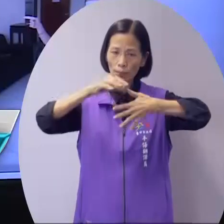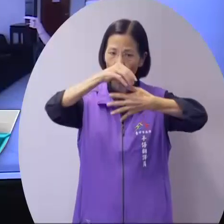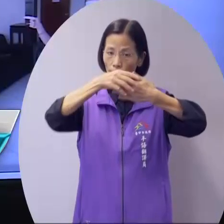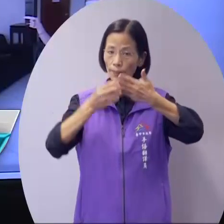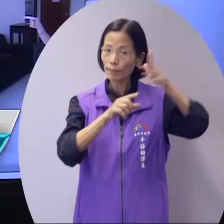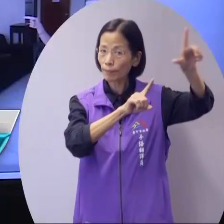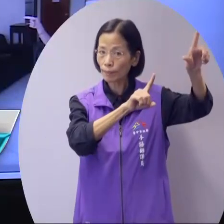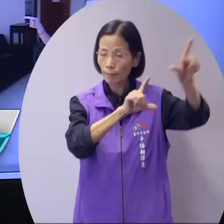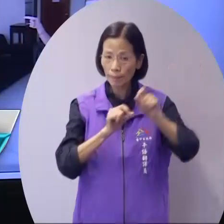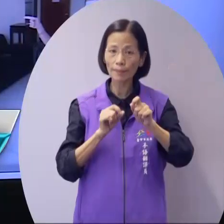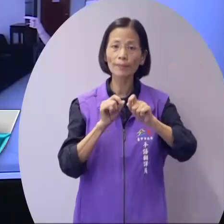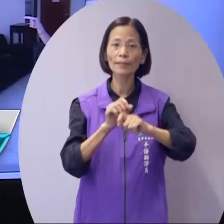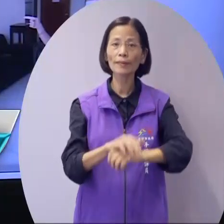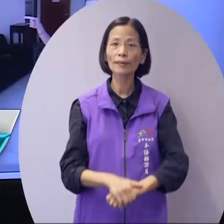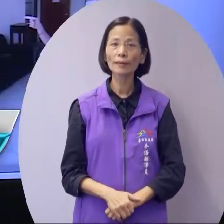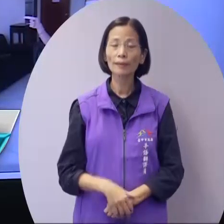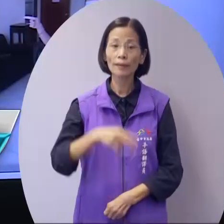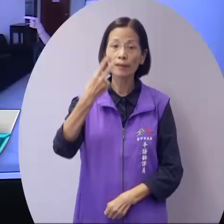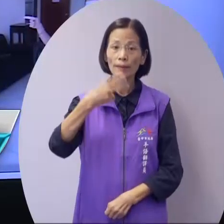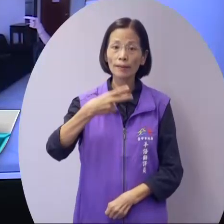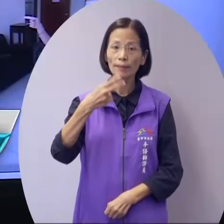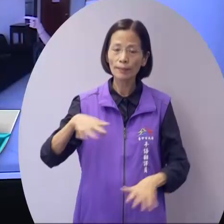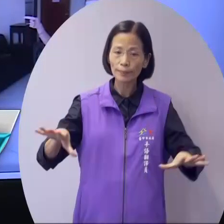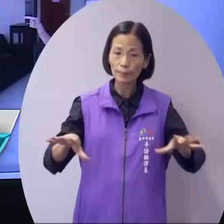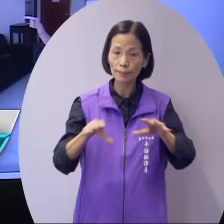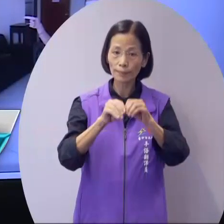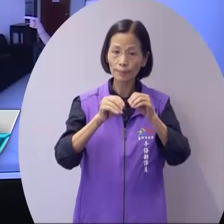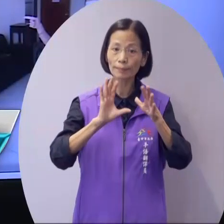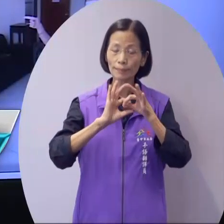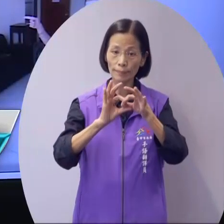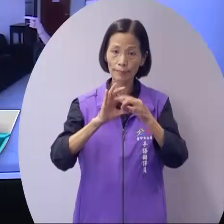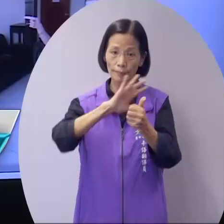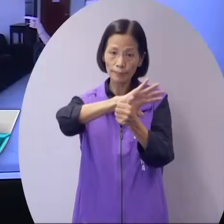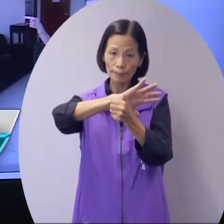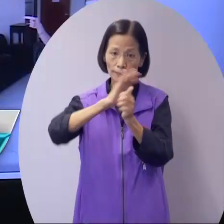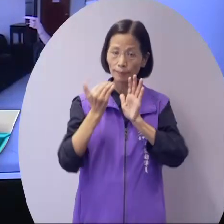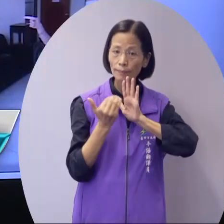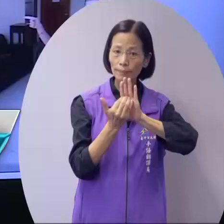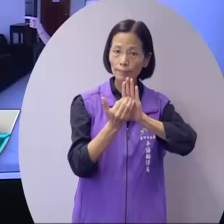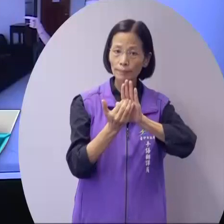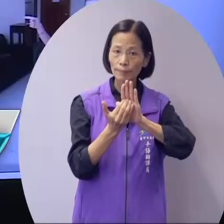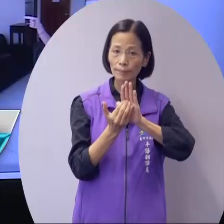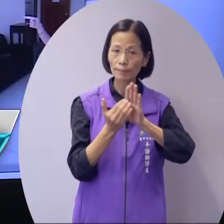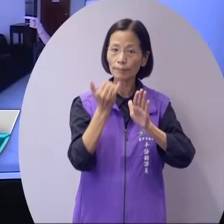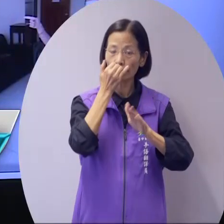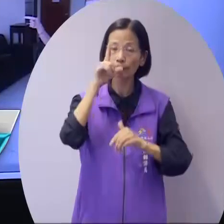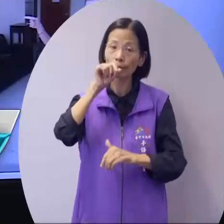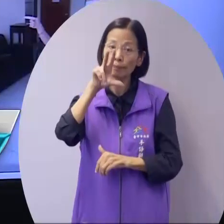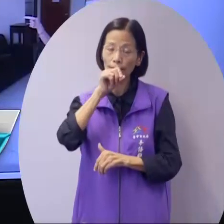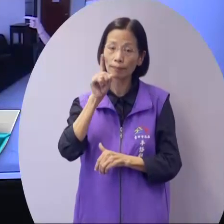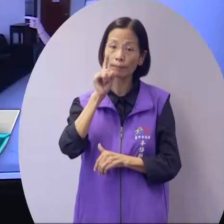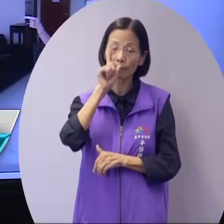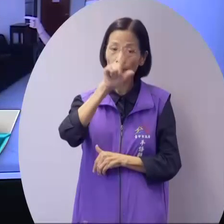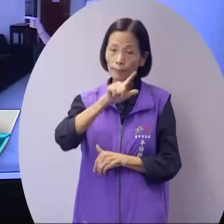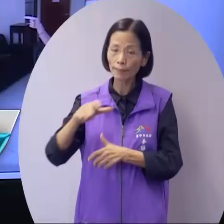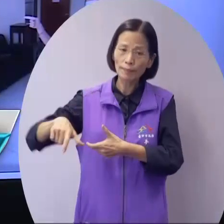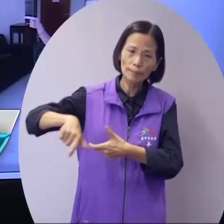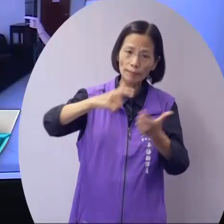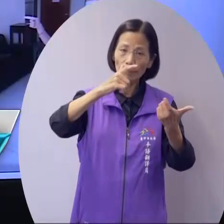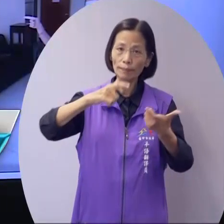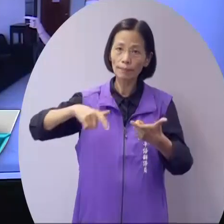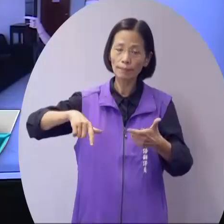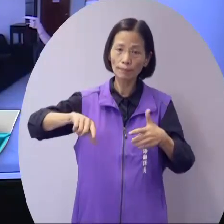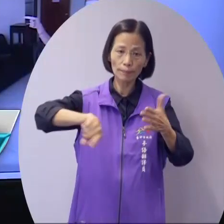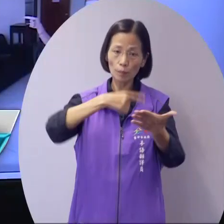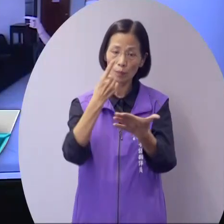引，另外也会整相关畜禽屠宰场及畜禽废弃物处理厂的所有